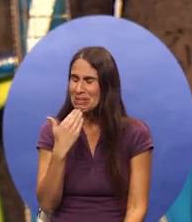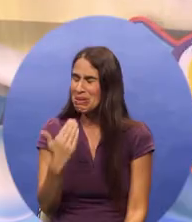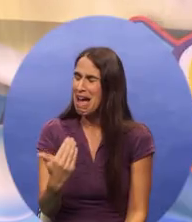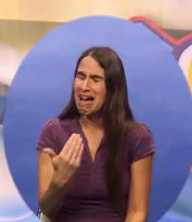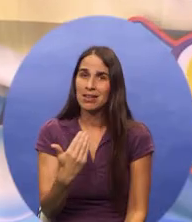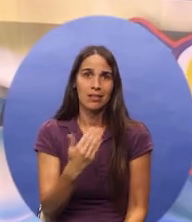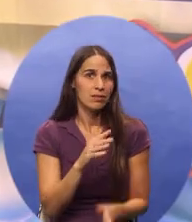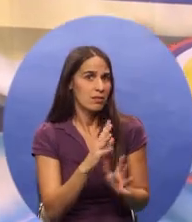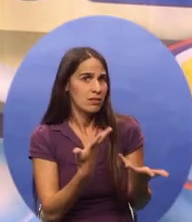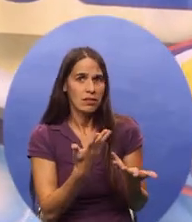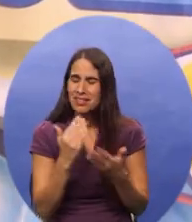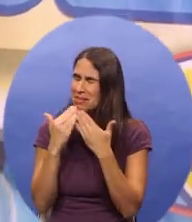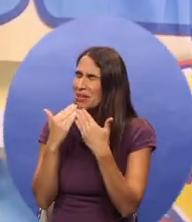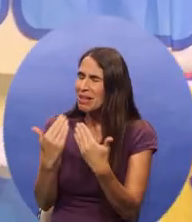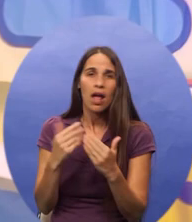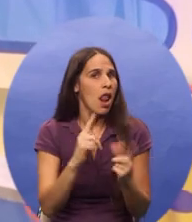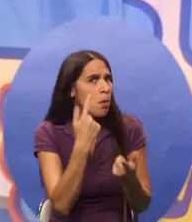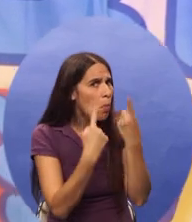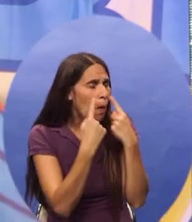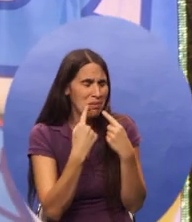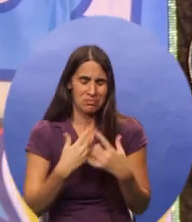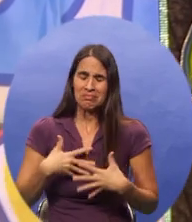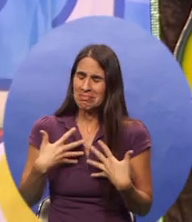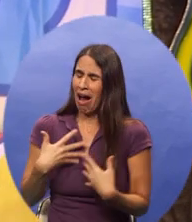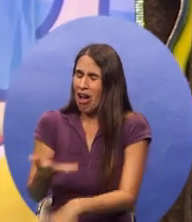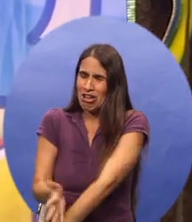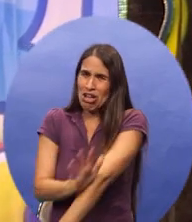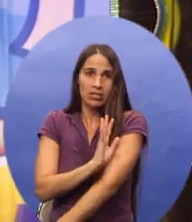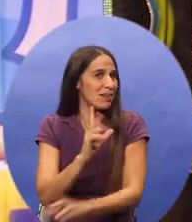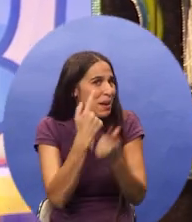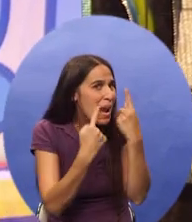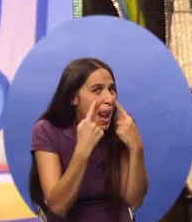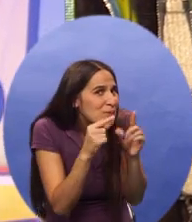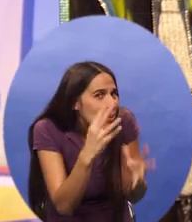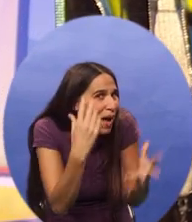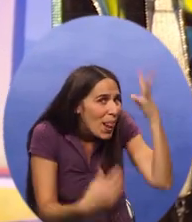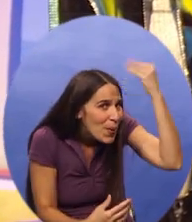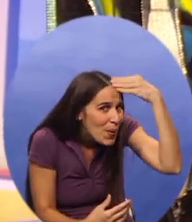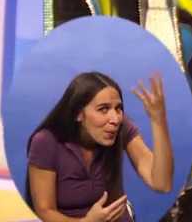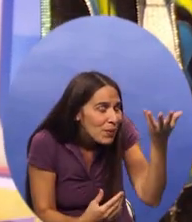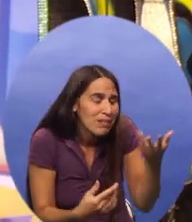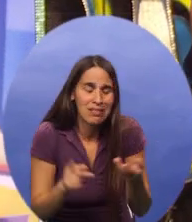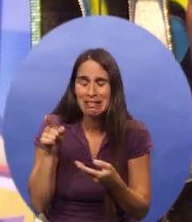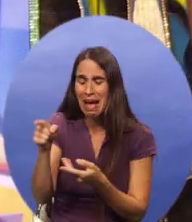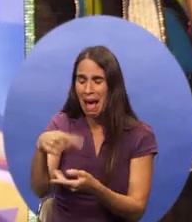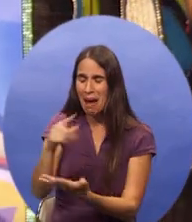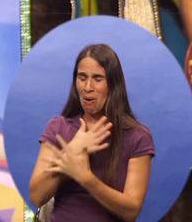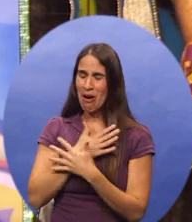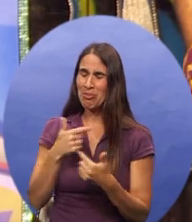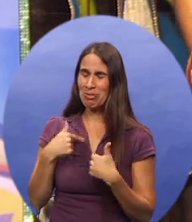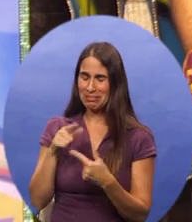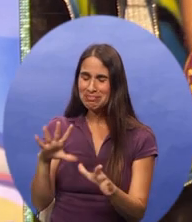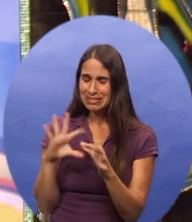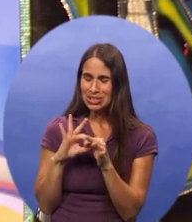תודה. מה? תודה. למה אתה בוכה? זה מאוד מנגש. למה אתה בוכה, לולו? למה? למה? הם אוהבים